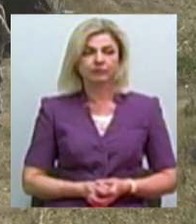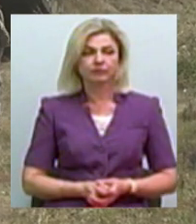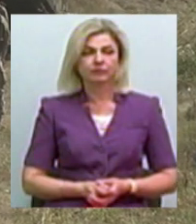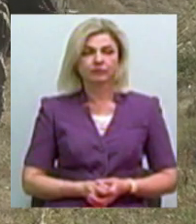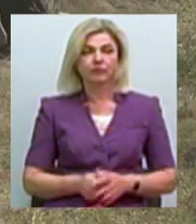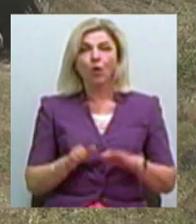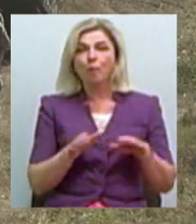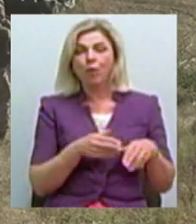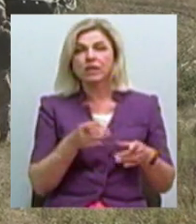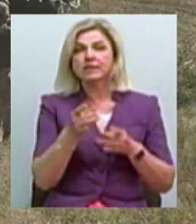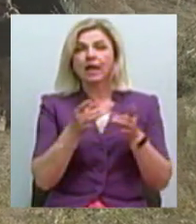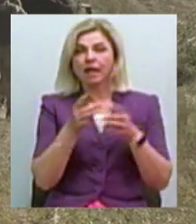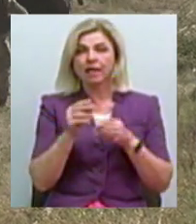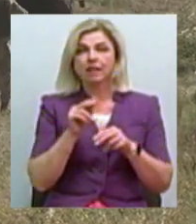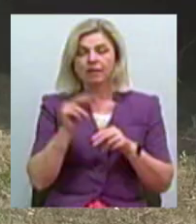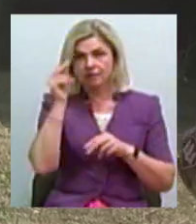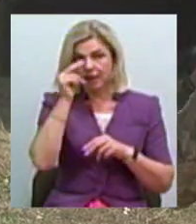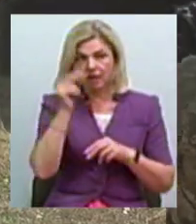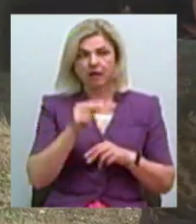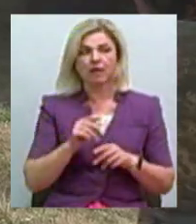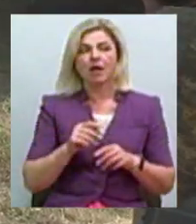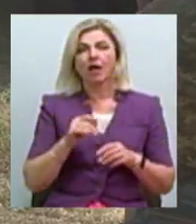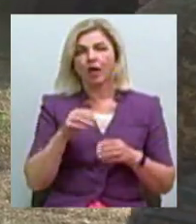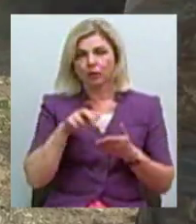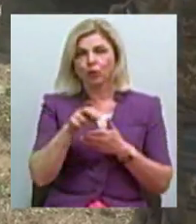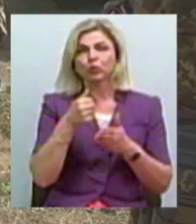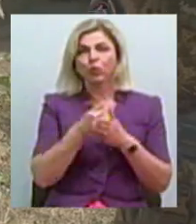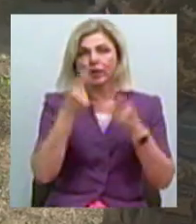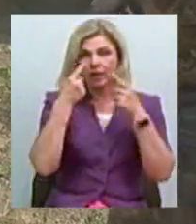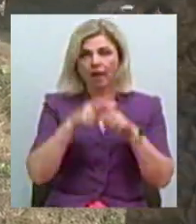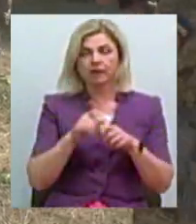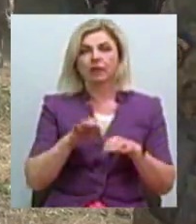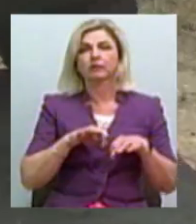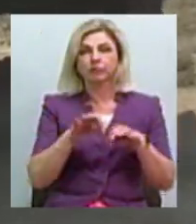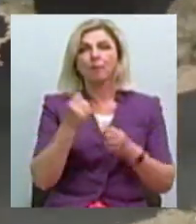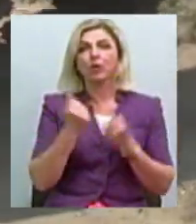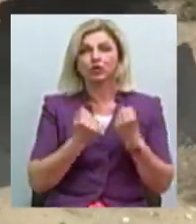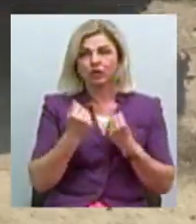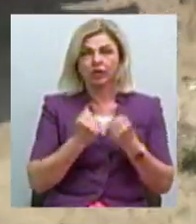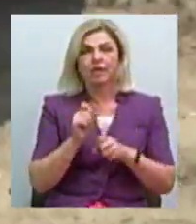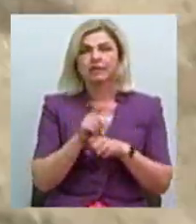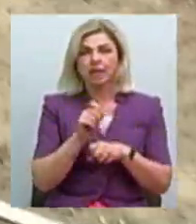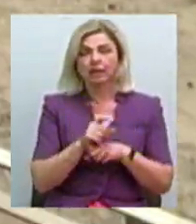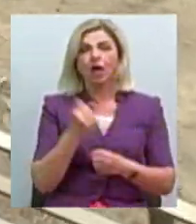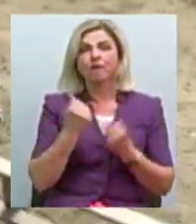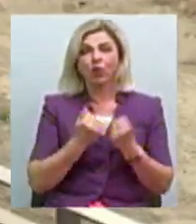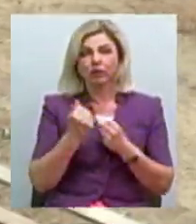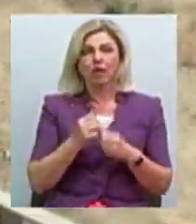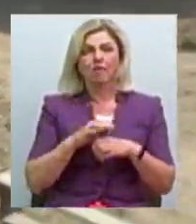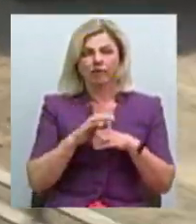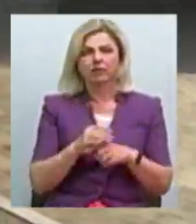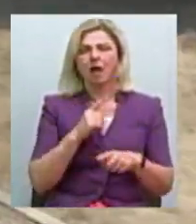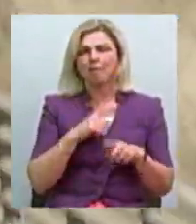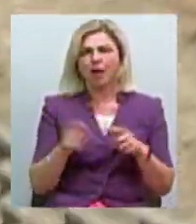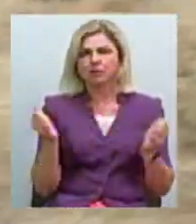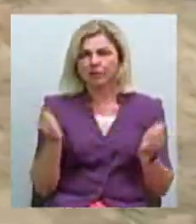Після стрілецьких вправ бійці вирушають до техніки. Наступний етап – переміщення на бронетранспортері. Завдання механіків-водіїв – вести з максимальною